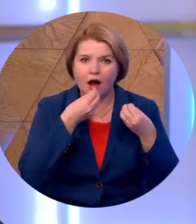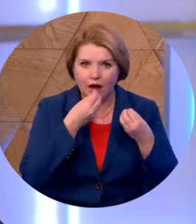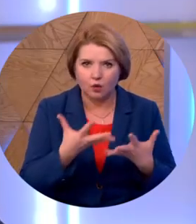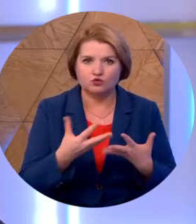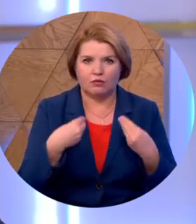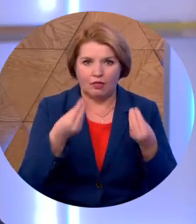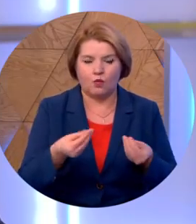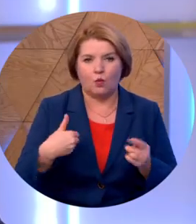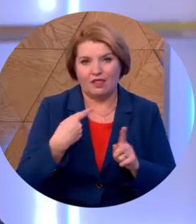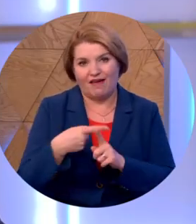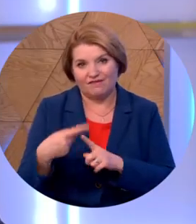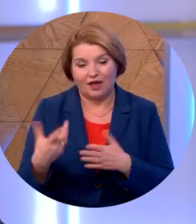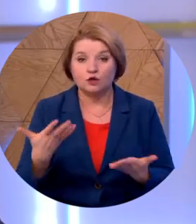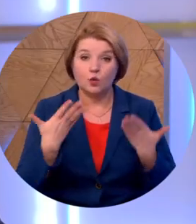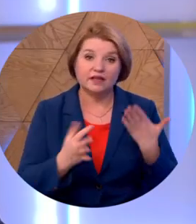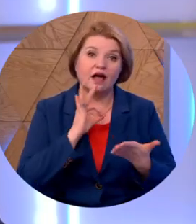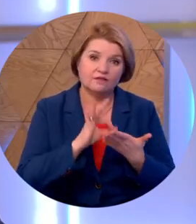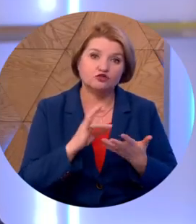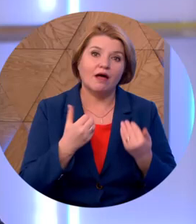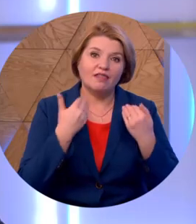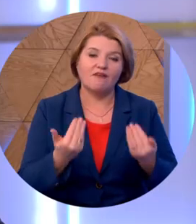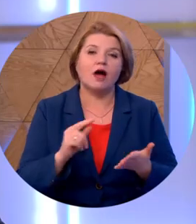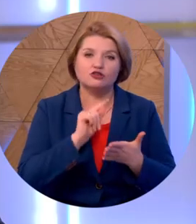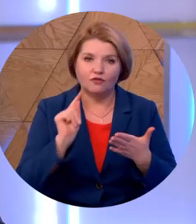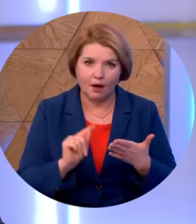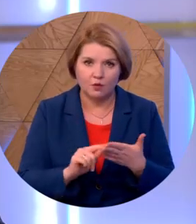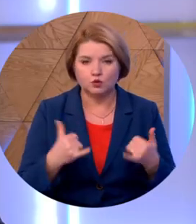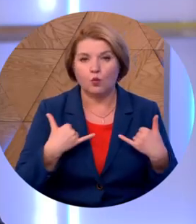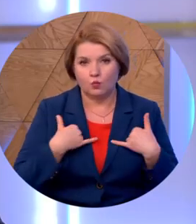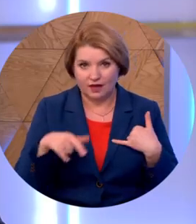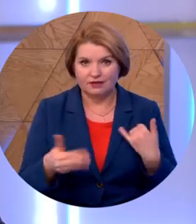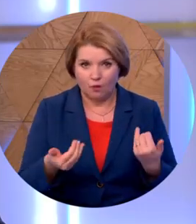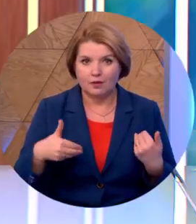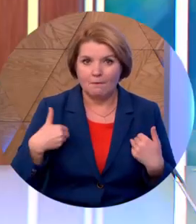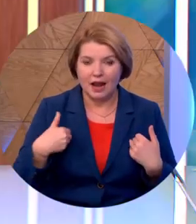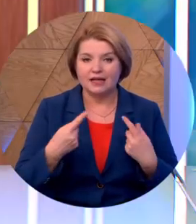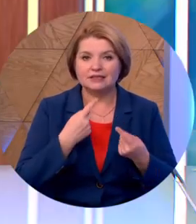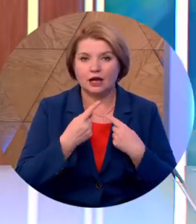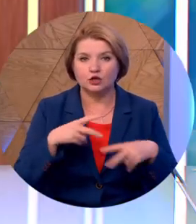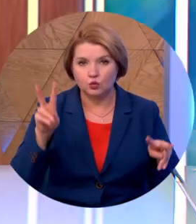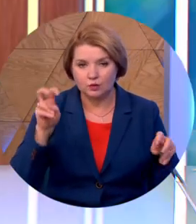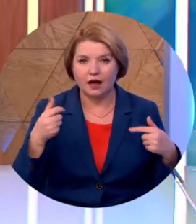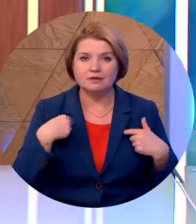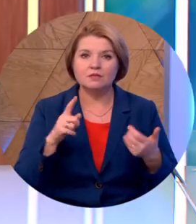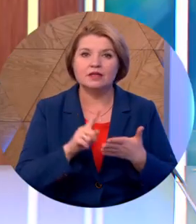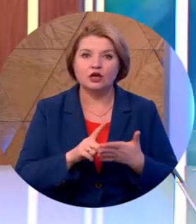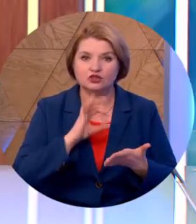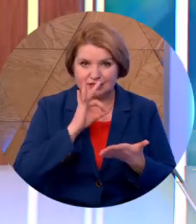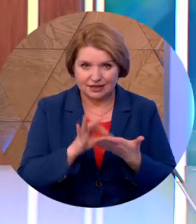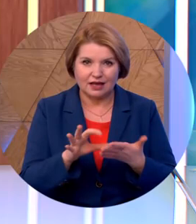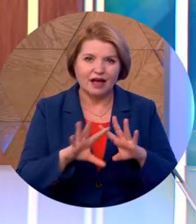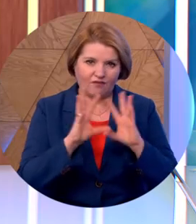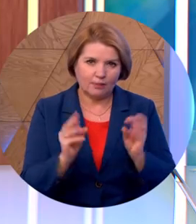отвечать на ваш вопрос то конечно я всегда у нас же я всегда говорю полезная консультация поэтому мы должны подчерпнуть не только то что сейчас а вообще на